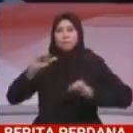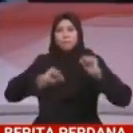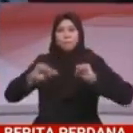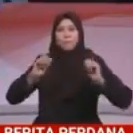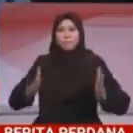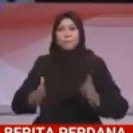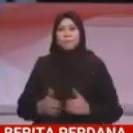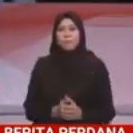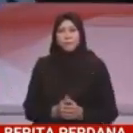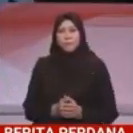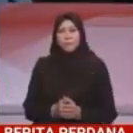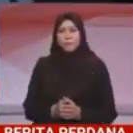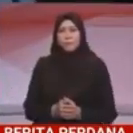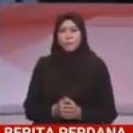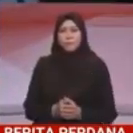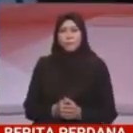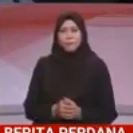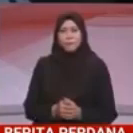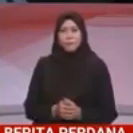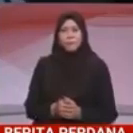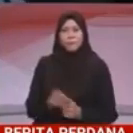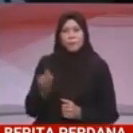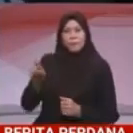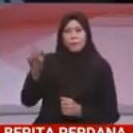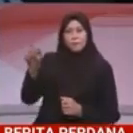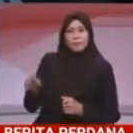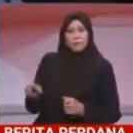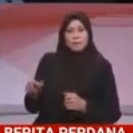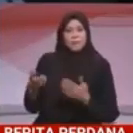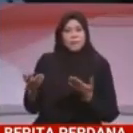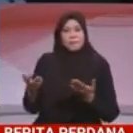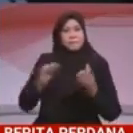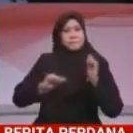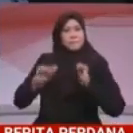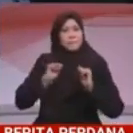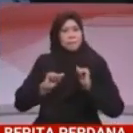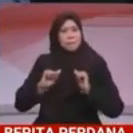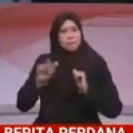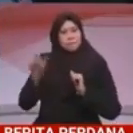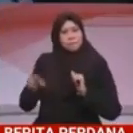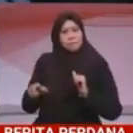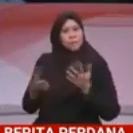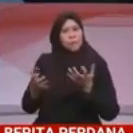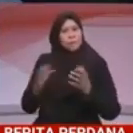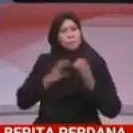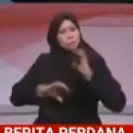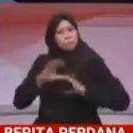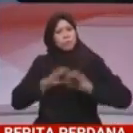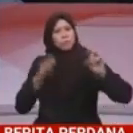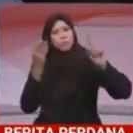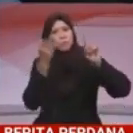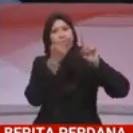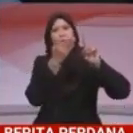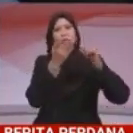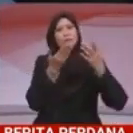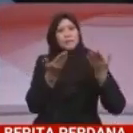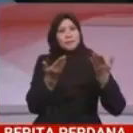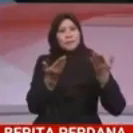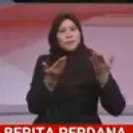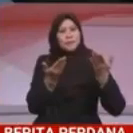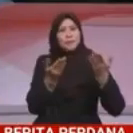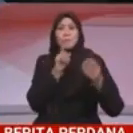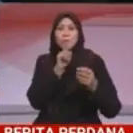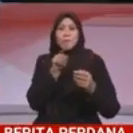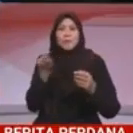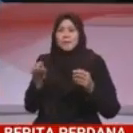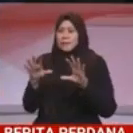Dan Mimalan, Ariel ni seorang very ambitious punya director yang sangat-sangat bercita-cita tinggi, walaupun dia dengan hanya